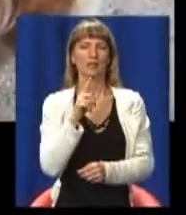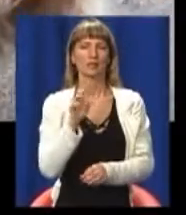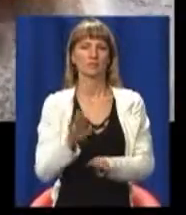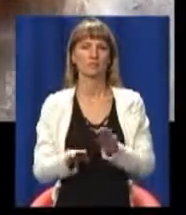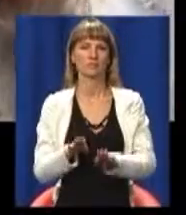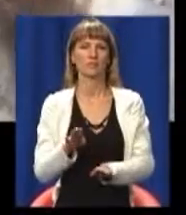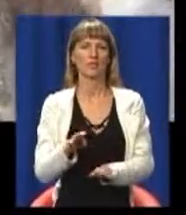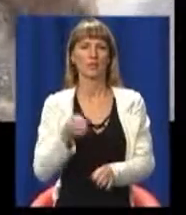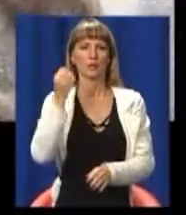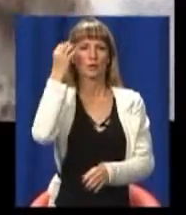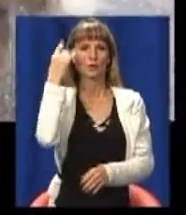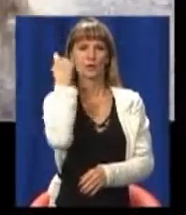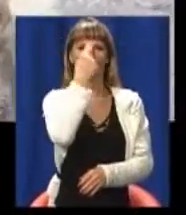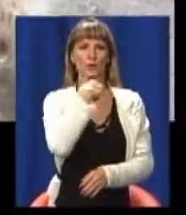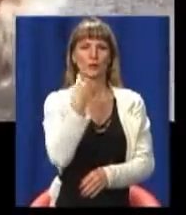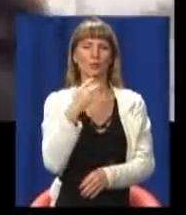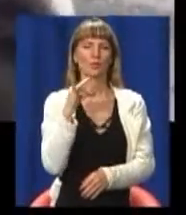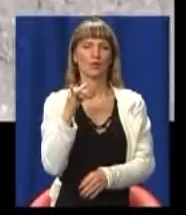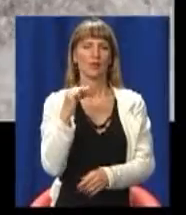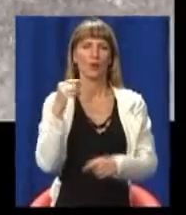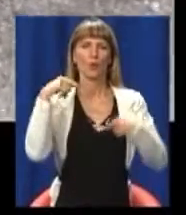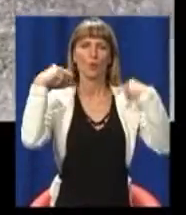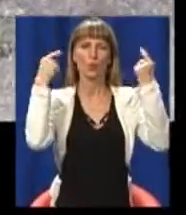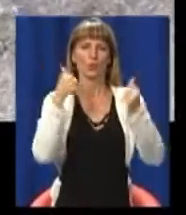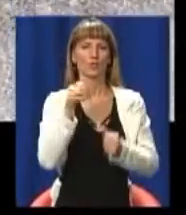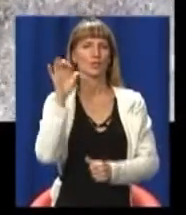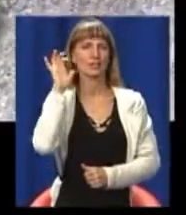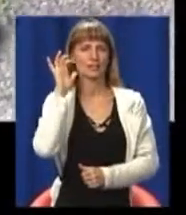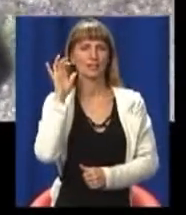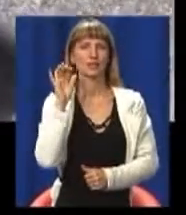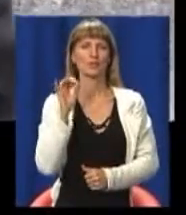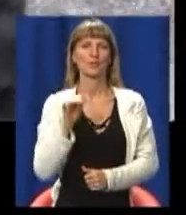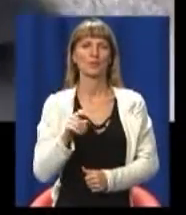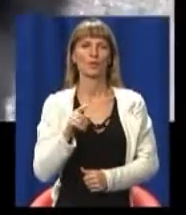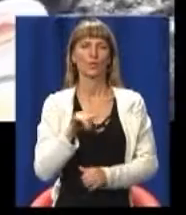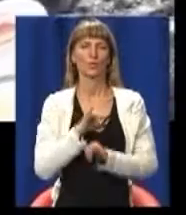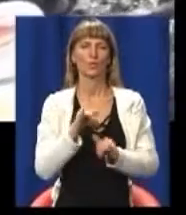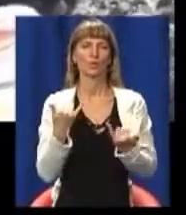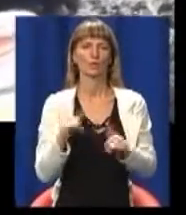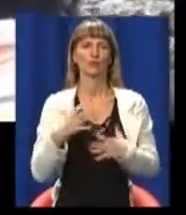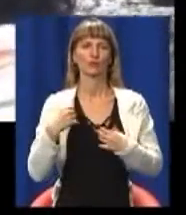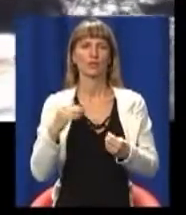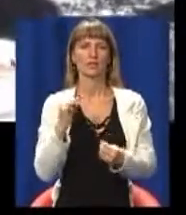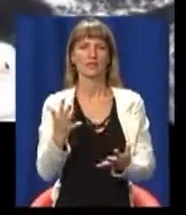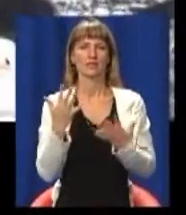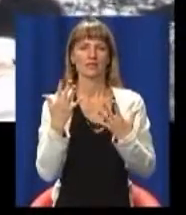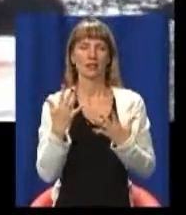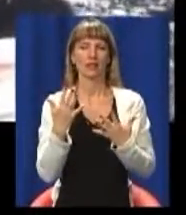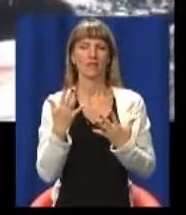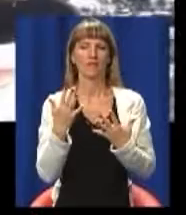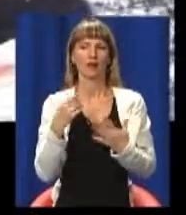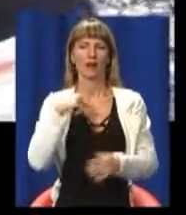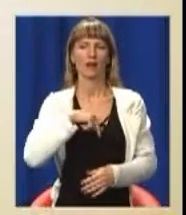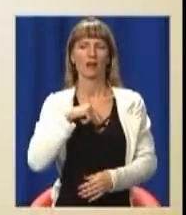з розумною лисячою мордочкою і гострими вушками, характерним силуетом, унікальною шерстю та яскравим